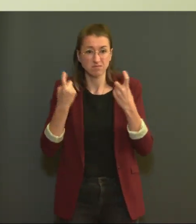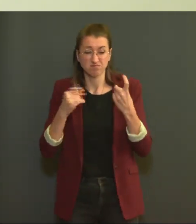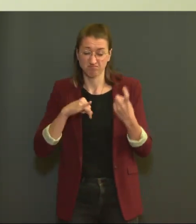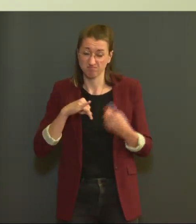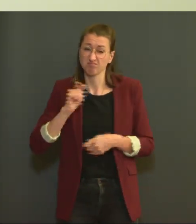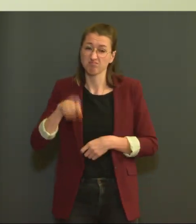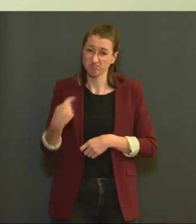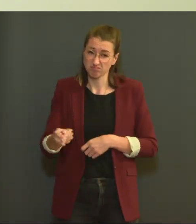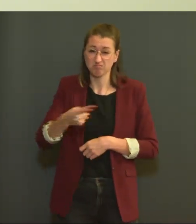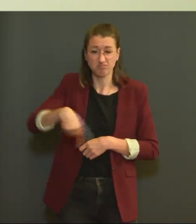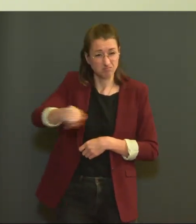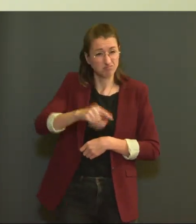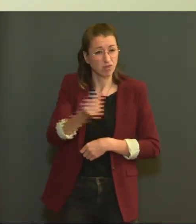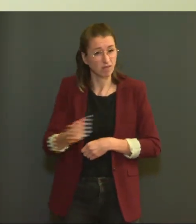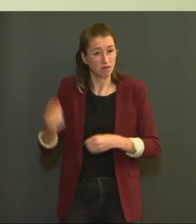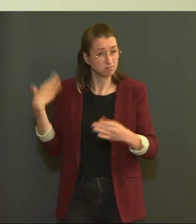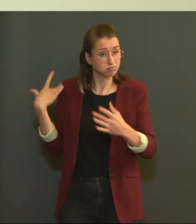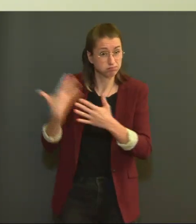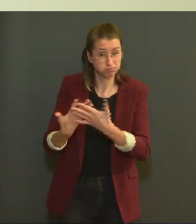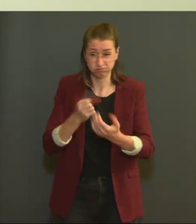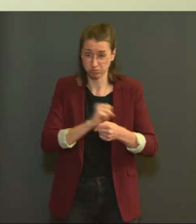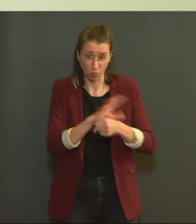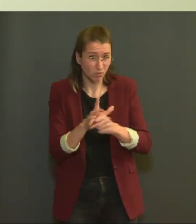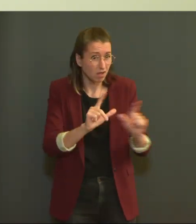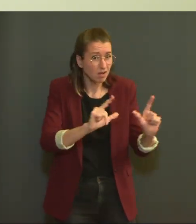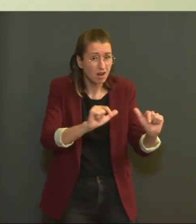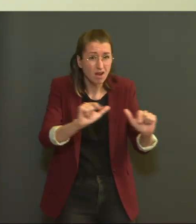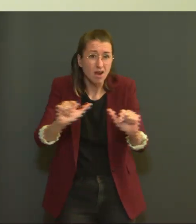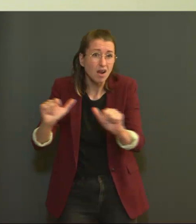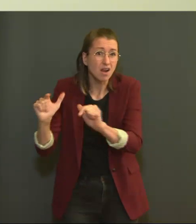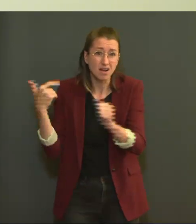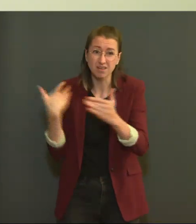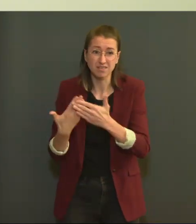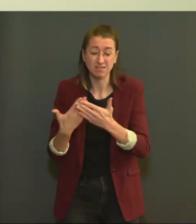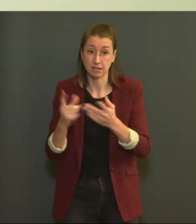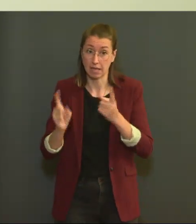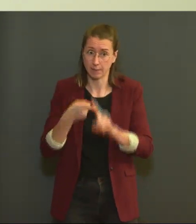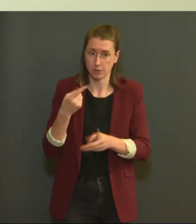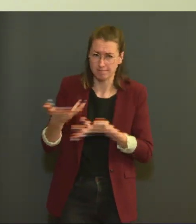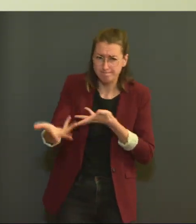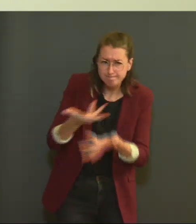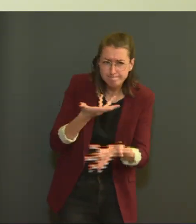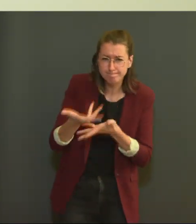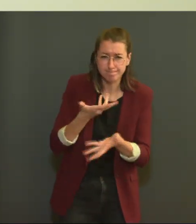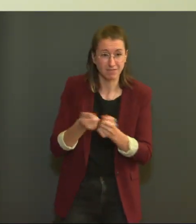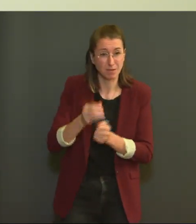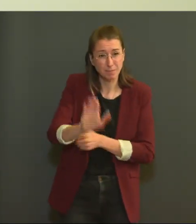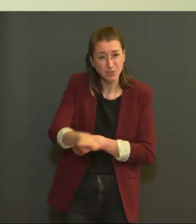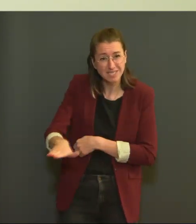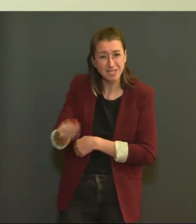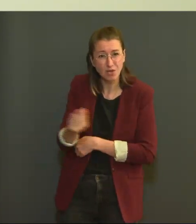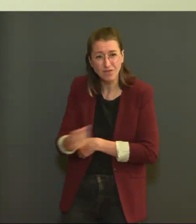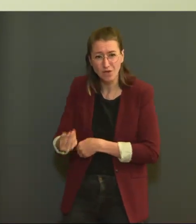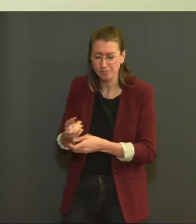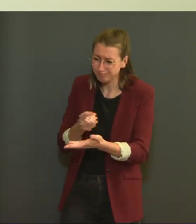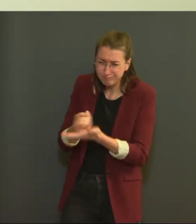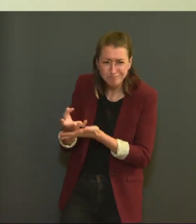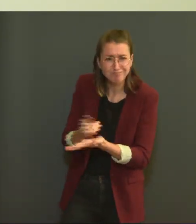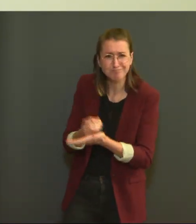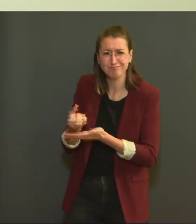au virus. Il est donc important d'en discuter avec eux, de les informer, de répondre à leurs questions, à leur inquiétude,